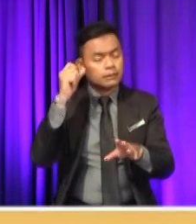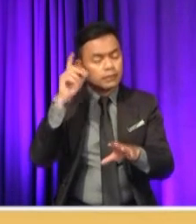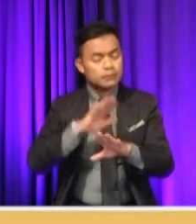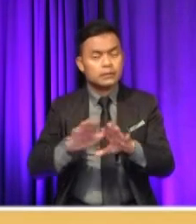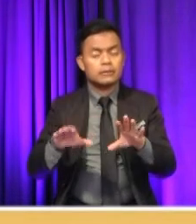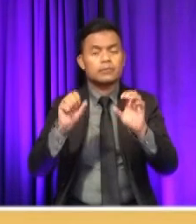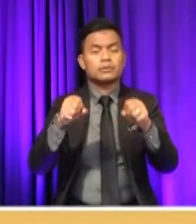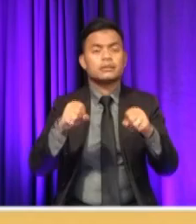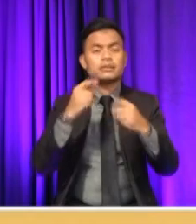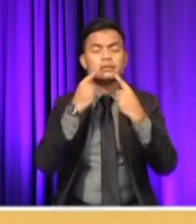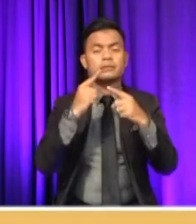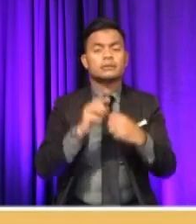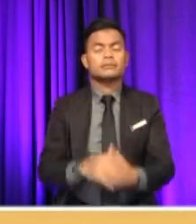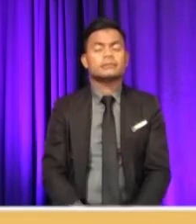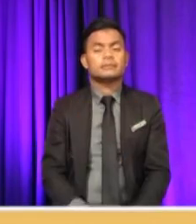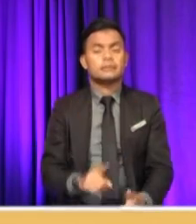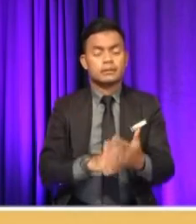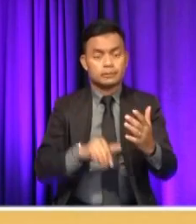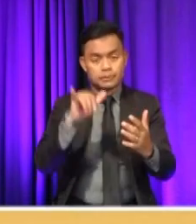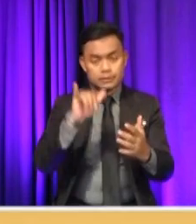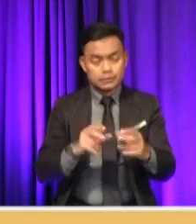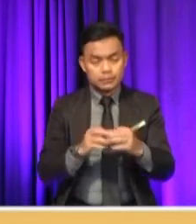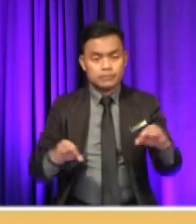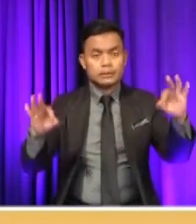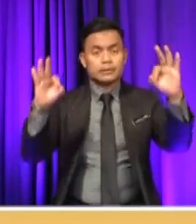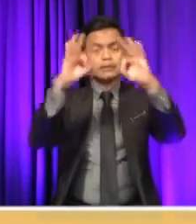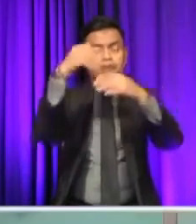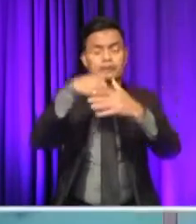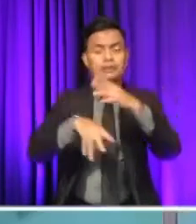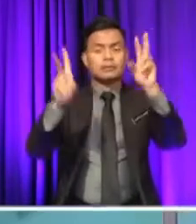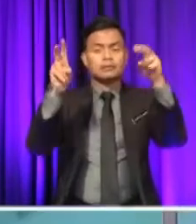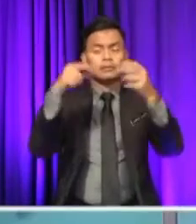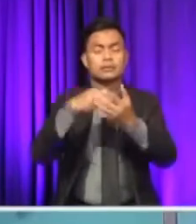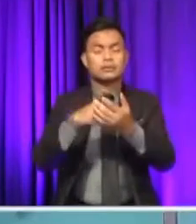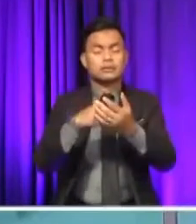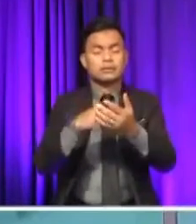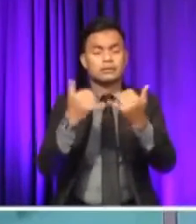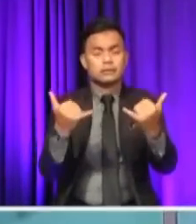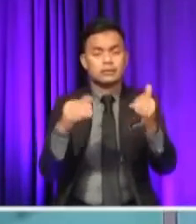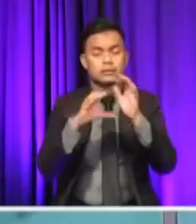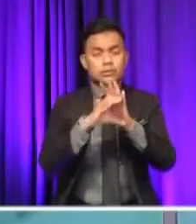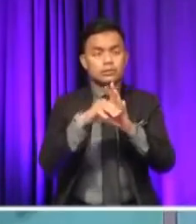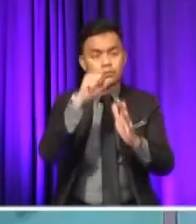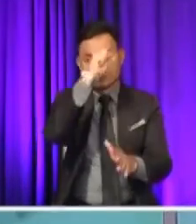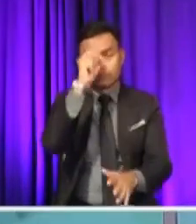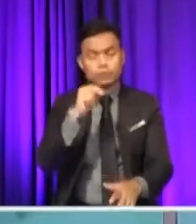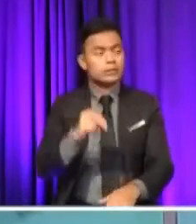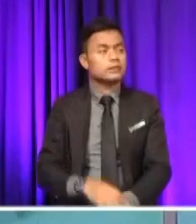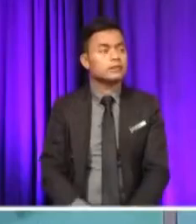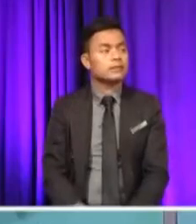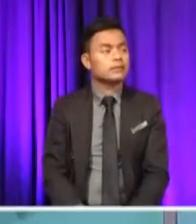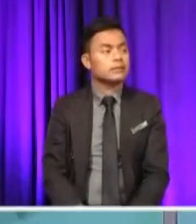Kan? Okey. Okey, itu apa yang penting dalam tajuk ini. Okey, sekarang kita tengok contoh soalan. Alamak, tak ada jawapan pula